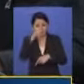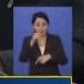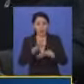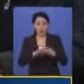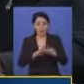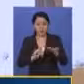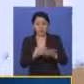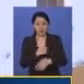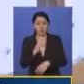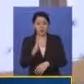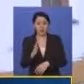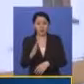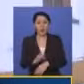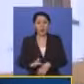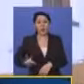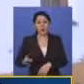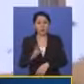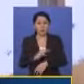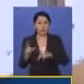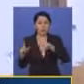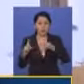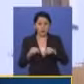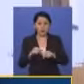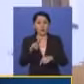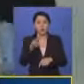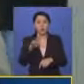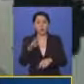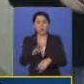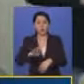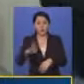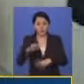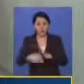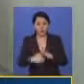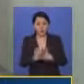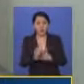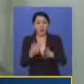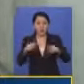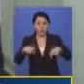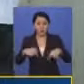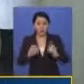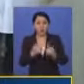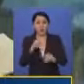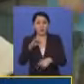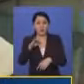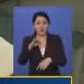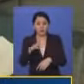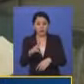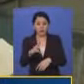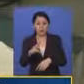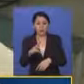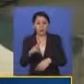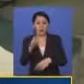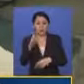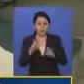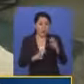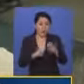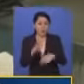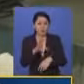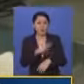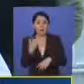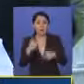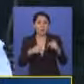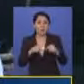жалғастырмақ ниеттеміз. Ауданға жұмыс сапармен шыққан Құмар Ақсақалов қайта жаңарту жүріп жатқан Растан серіктестігіне хат басын тіреді. Мұнда